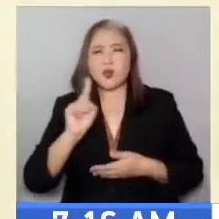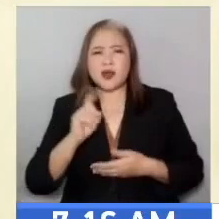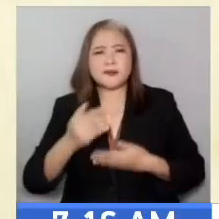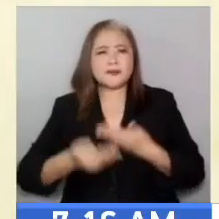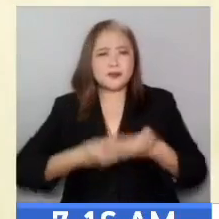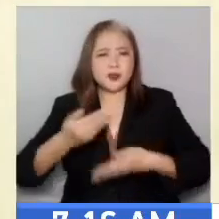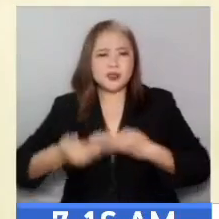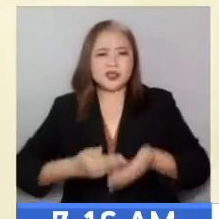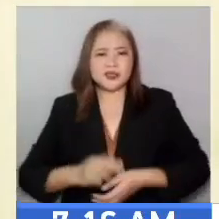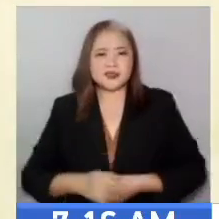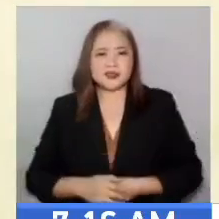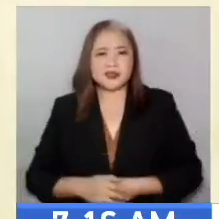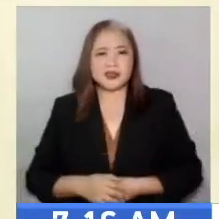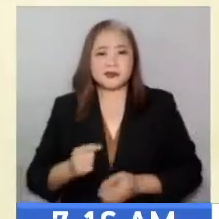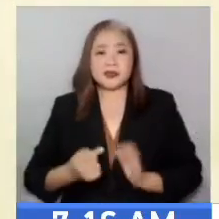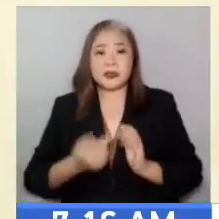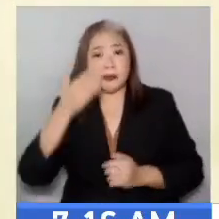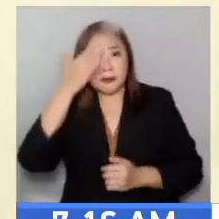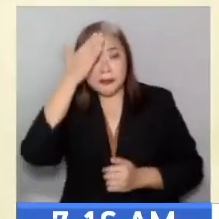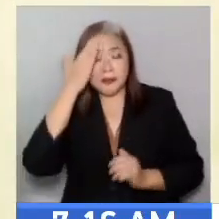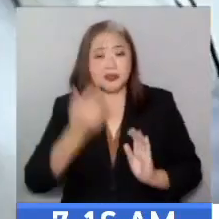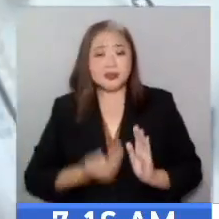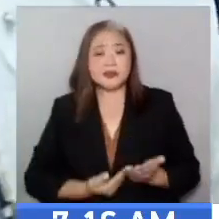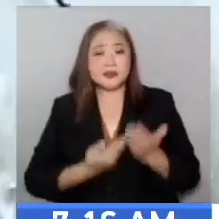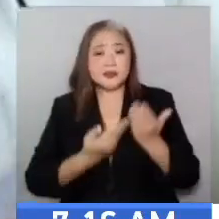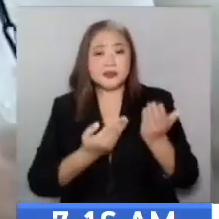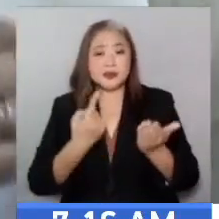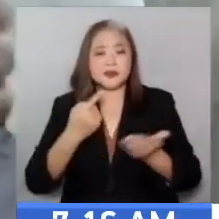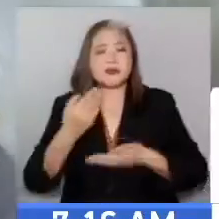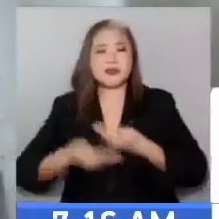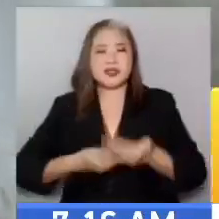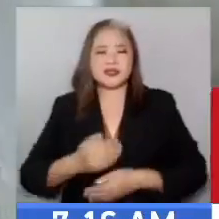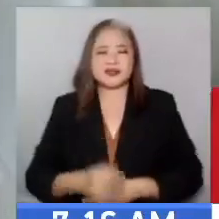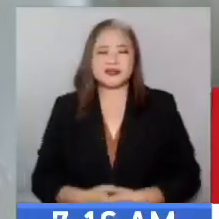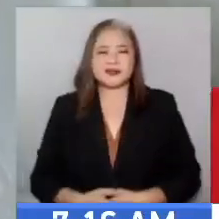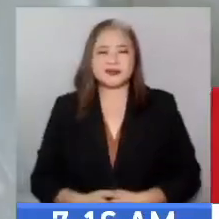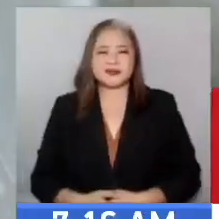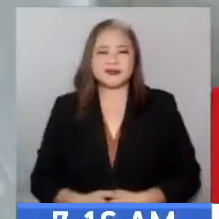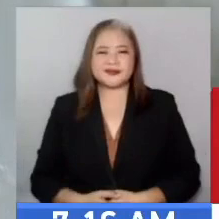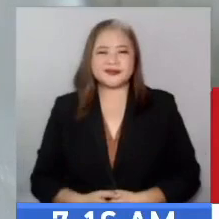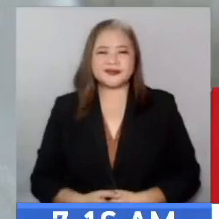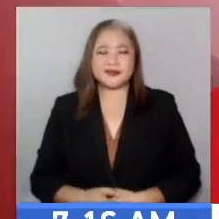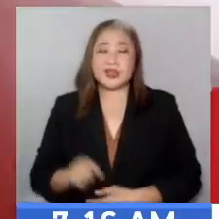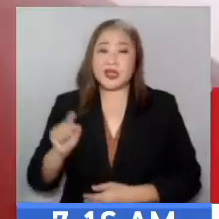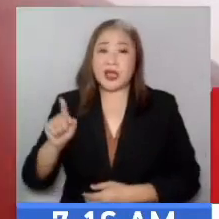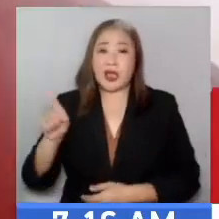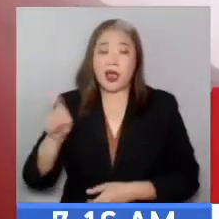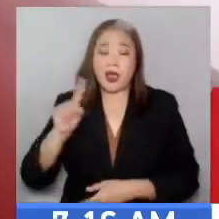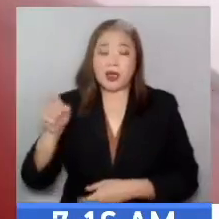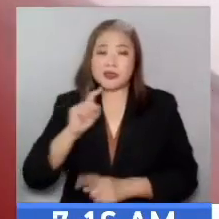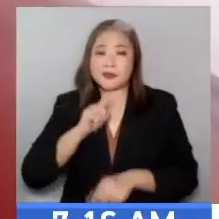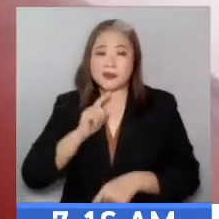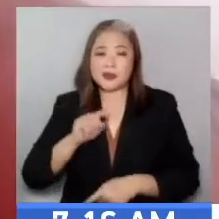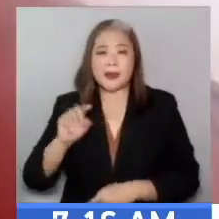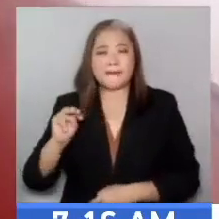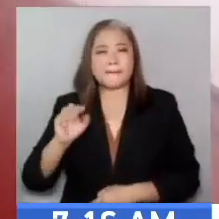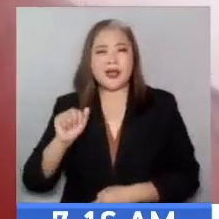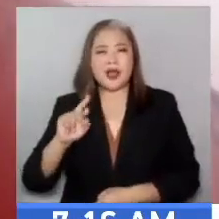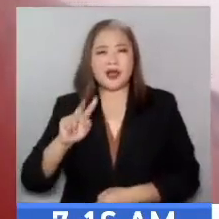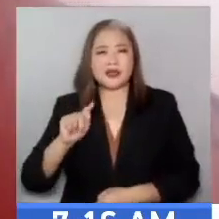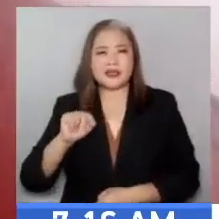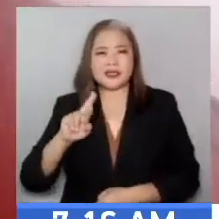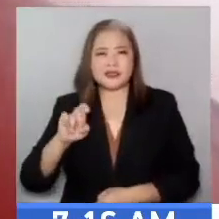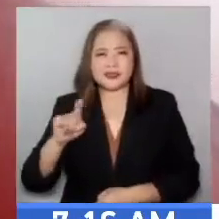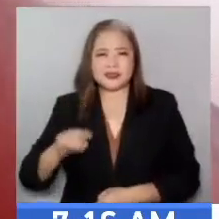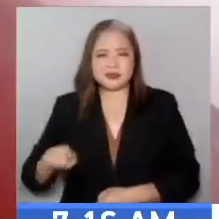yung is part of the adjudication process hininga namin ng reakson si marz Pero sa isang payag ngon